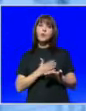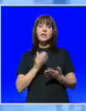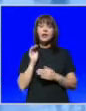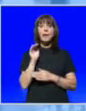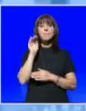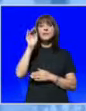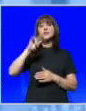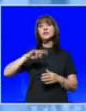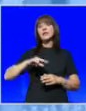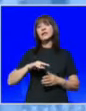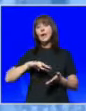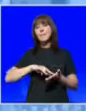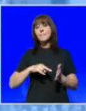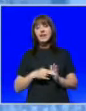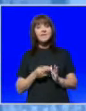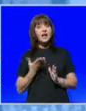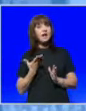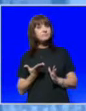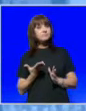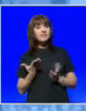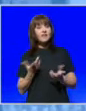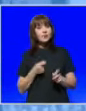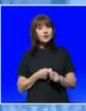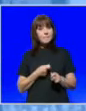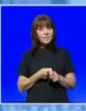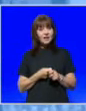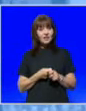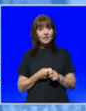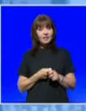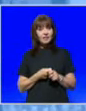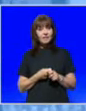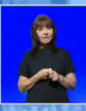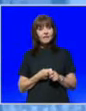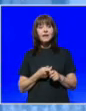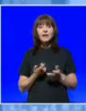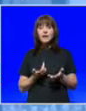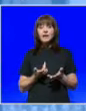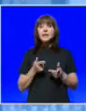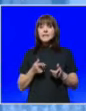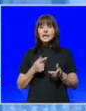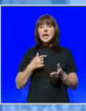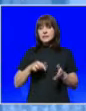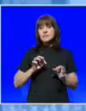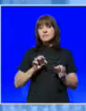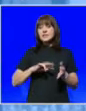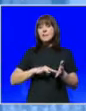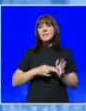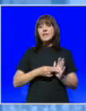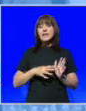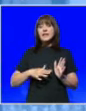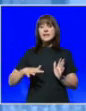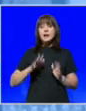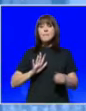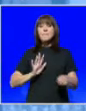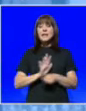планове, какво ще правят с ядрения енергиен сектор в бъдеще. На фона на Европа в момента се планират над 15